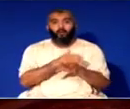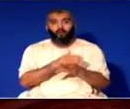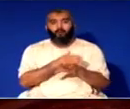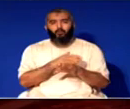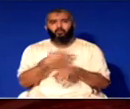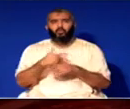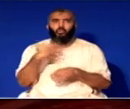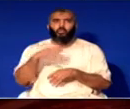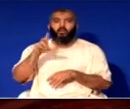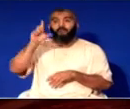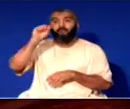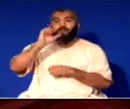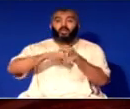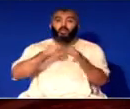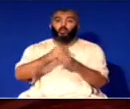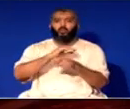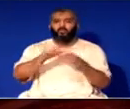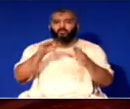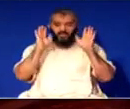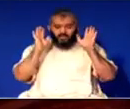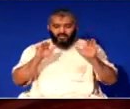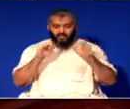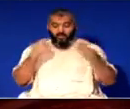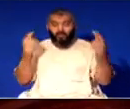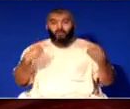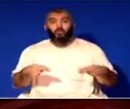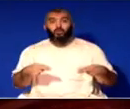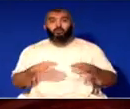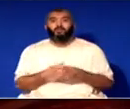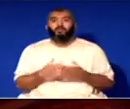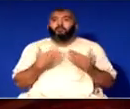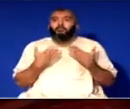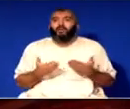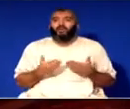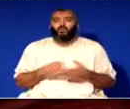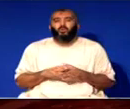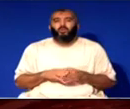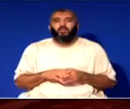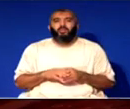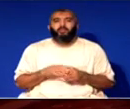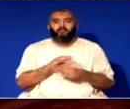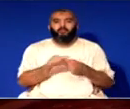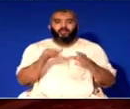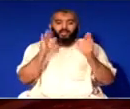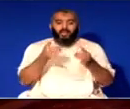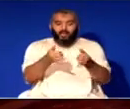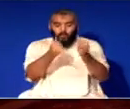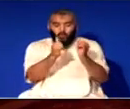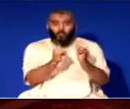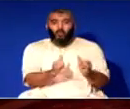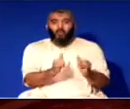سنه ولا، بصح دروك ملي درت العمليه كالعياده لابخوتاز غادي نصلي على الكرسي، نوض هكا